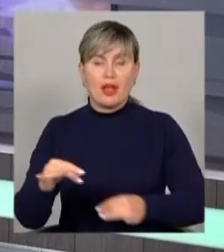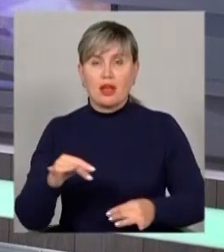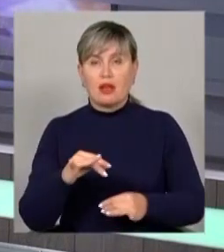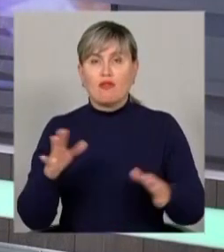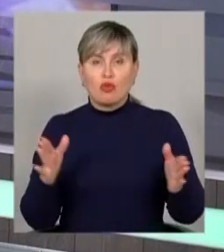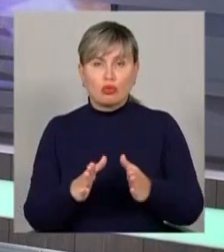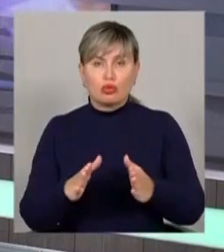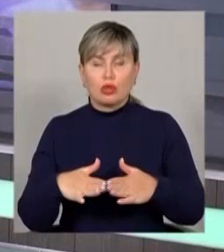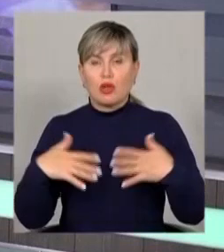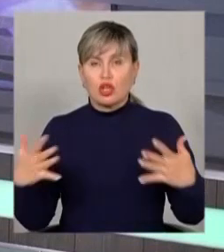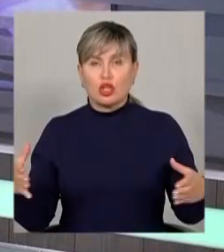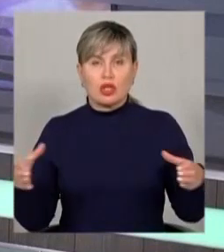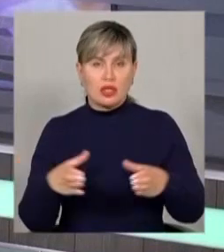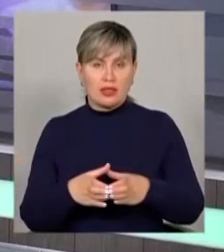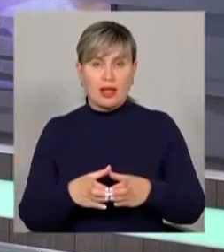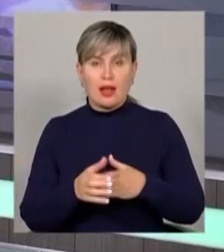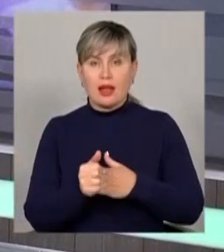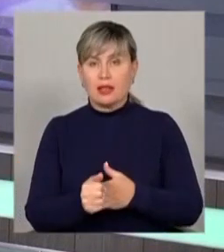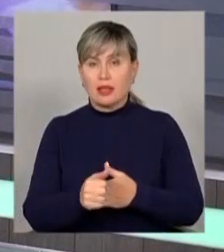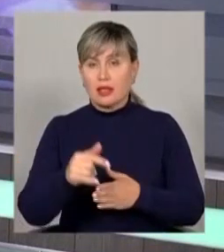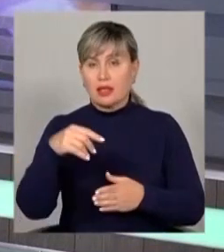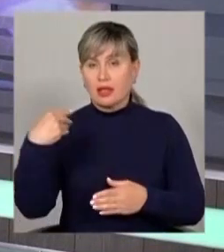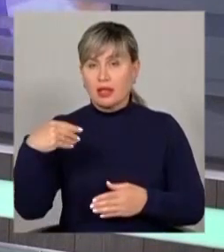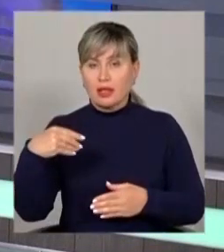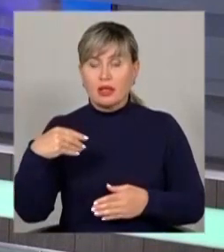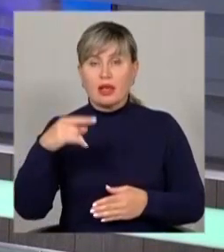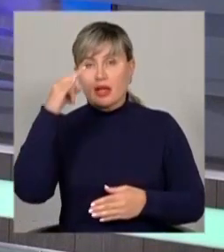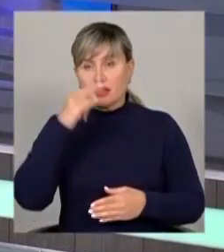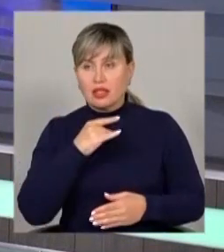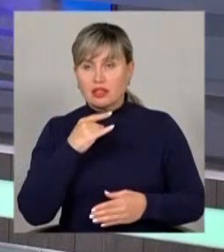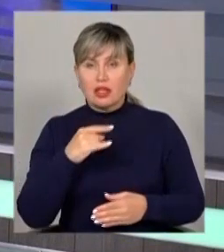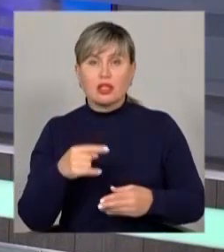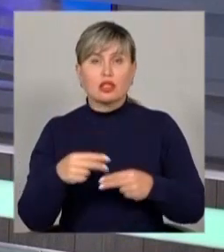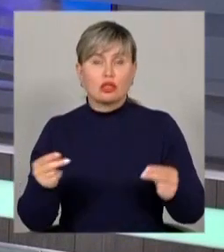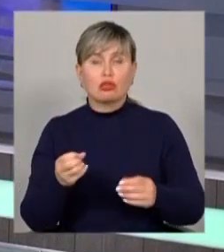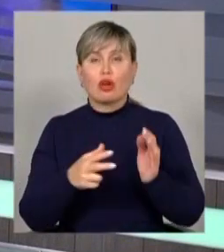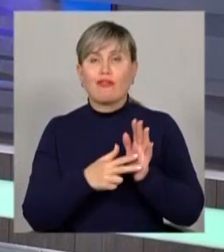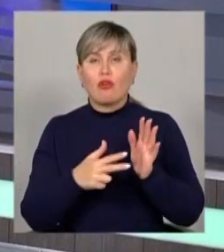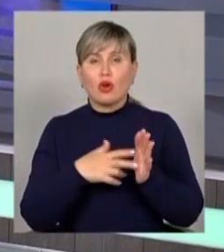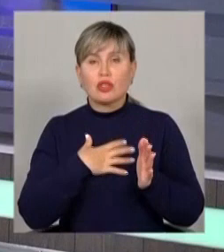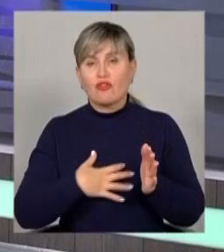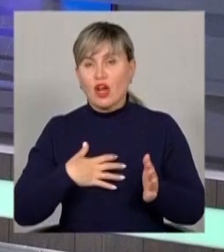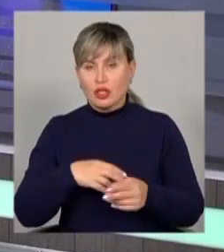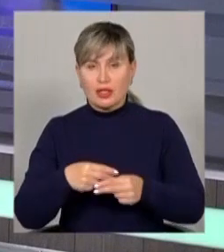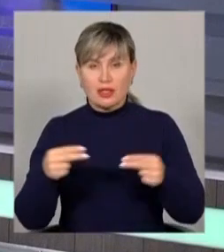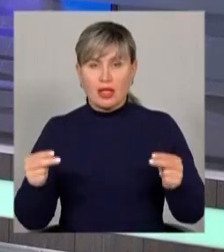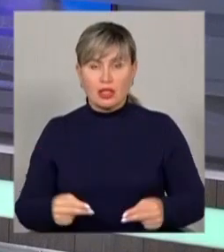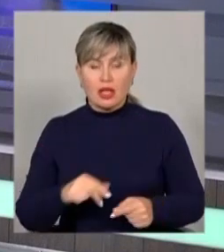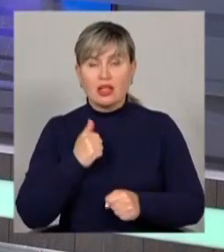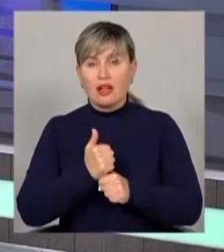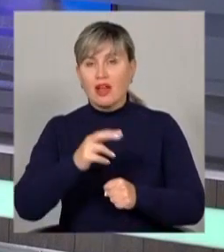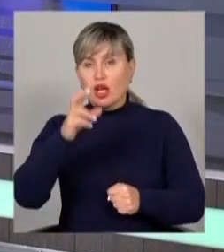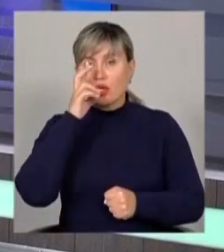и расширенном составах. Лидеры Казахстана и Таджикистана заключили еще 8 стратегически важных соглашений. Глава